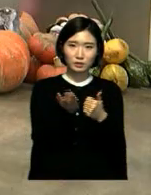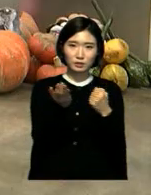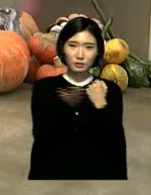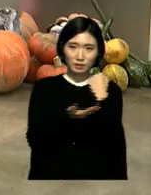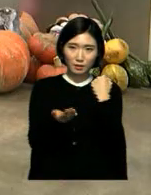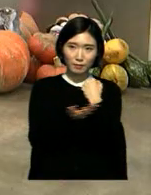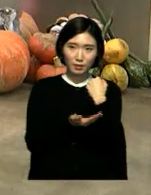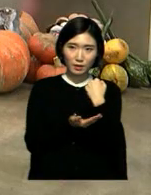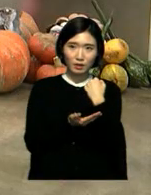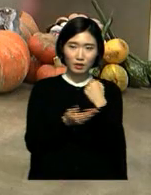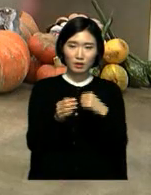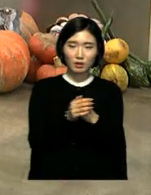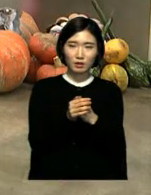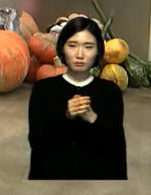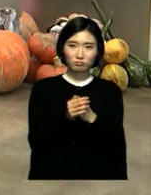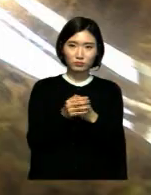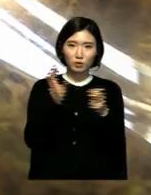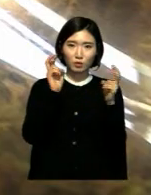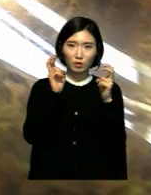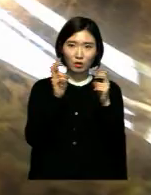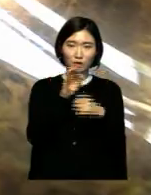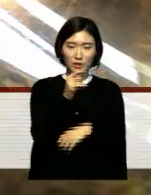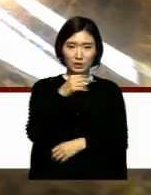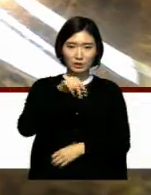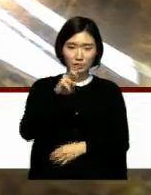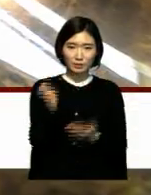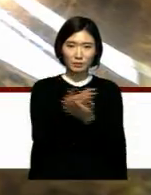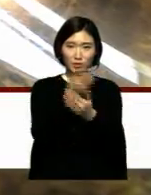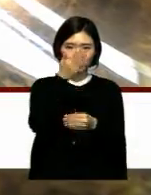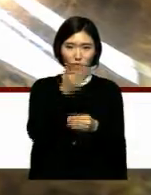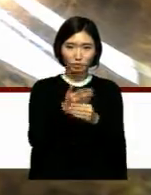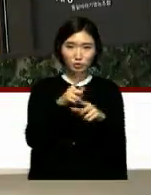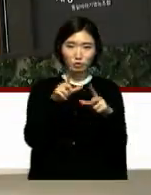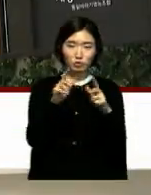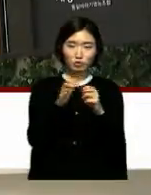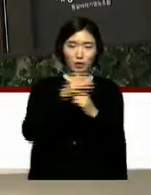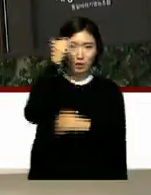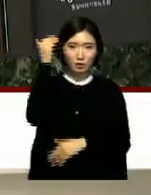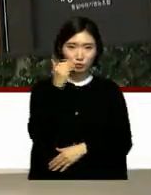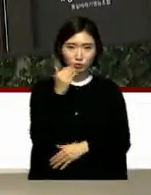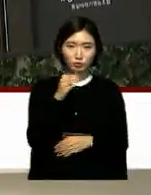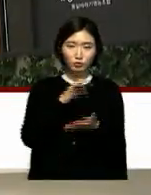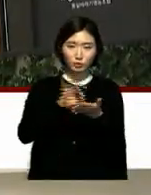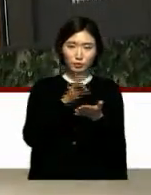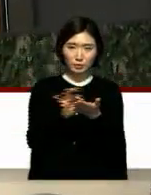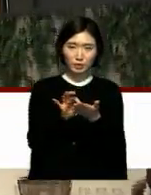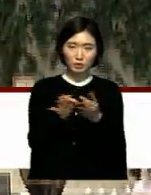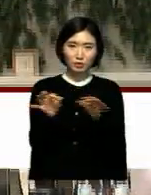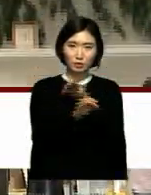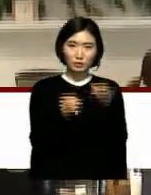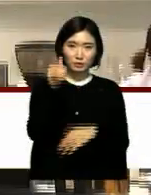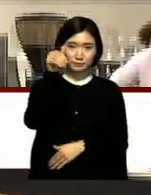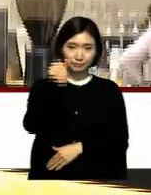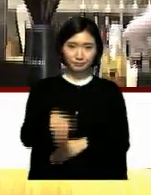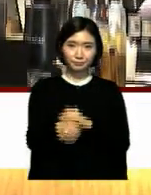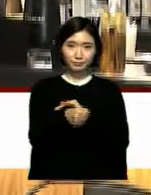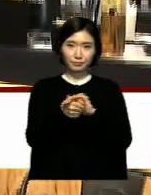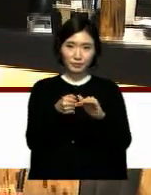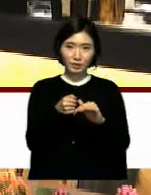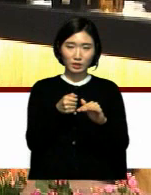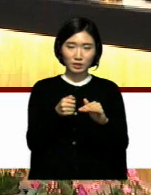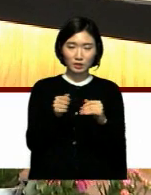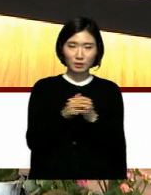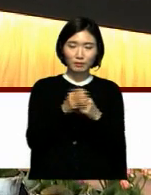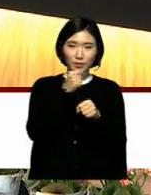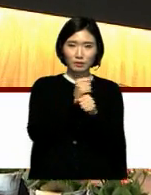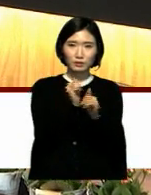인삼공사의 전량을 제공해 왔습니다 하지만 국내소비 시장의 위축이 장기화되자 생산자들은 독자생존의 길을